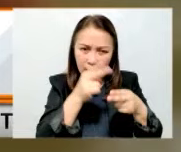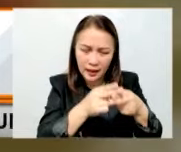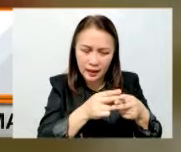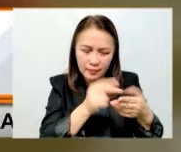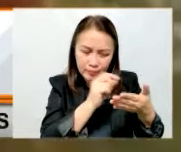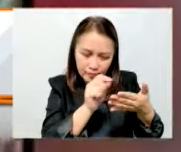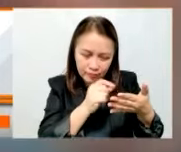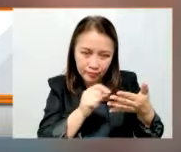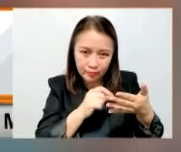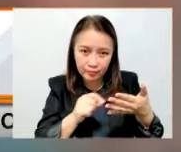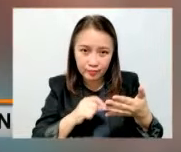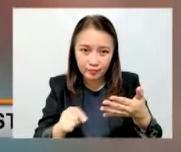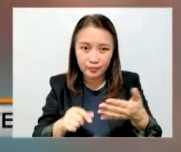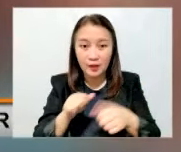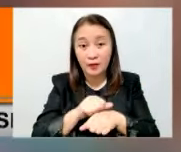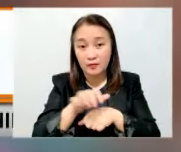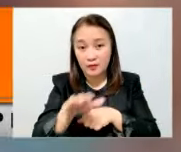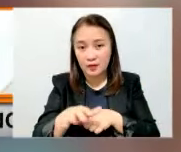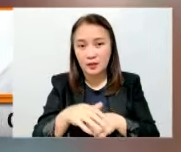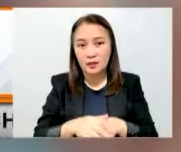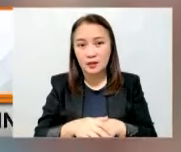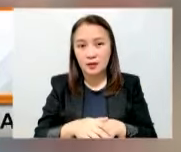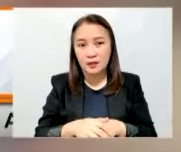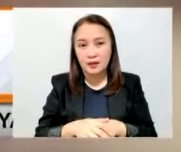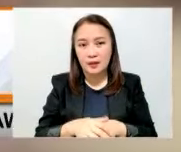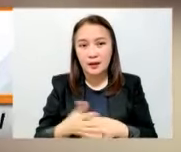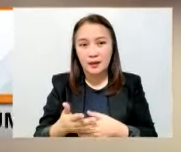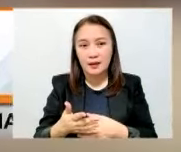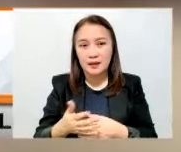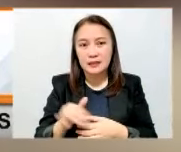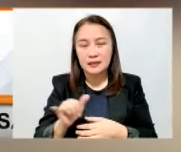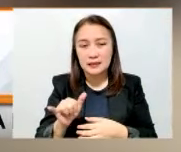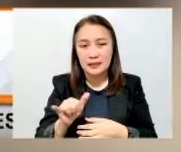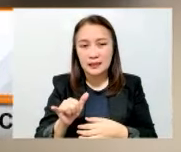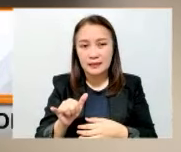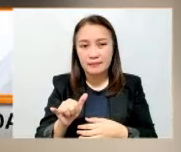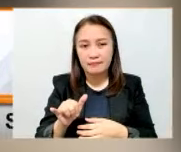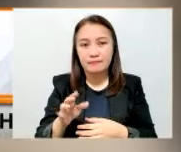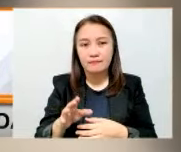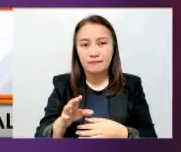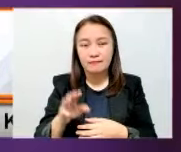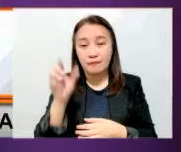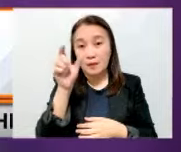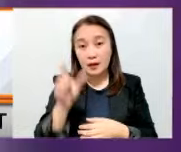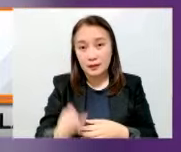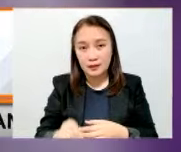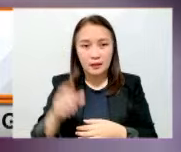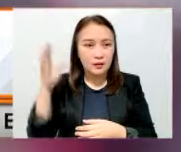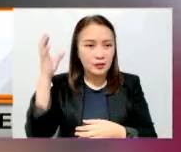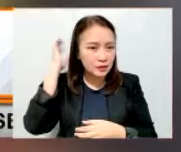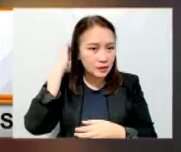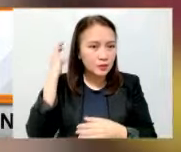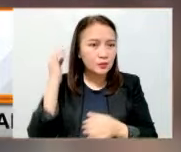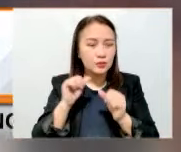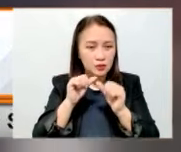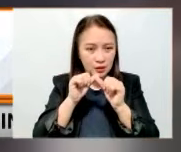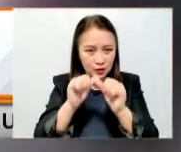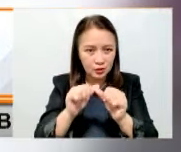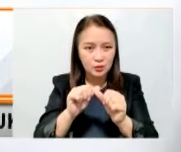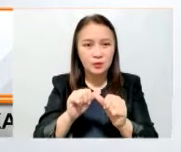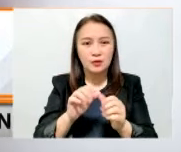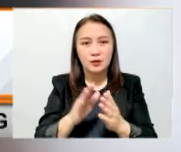pamilya. Sa Pagalungan, Maguindanao del Sur, nauna ng sinalanta ng baha, tuloy-tuloy ang medical mission